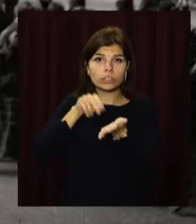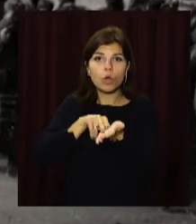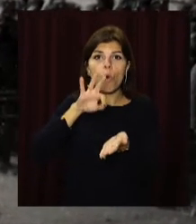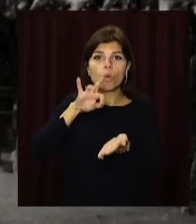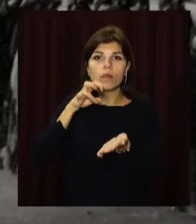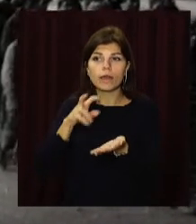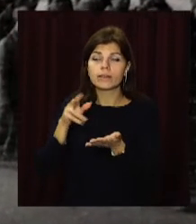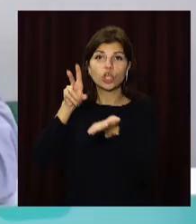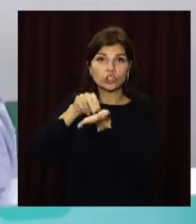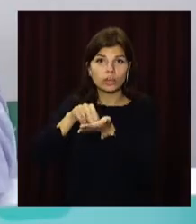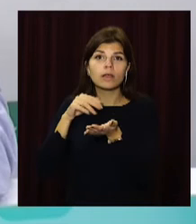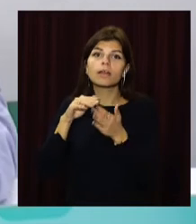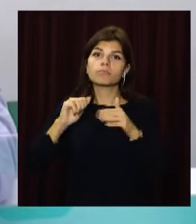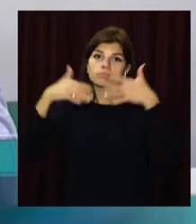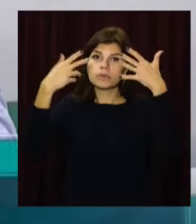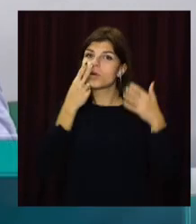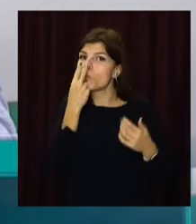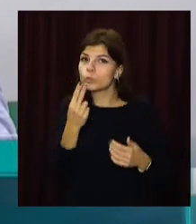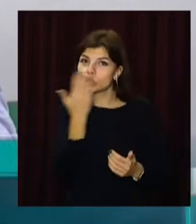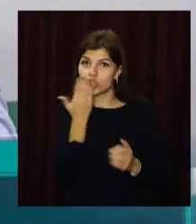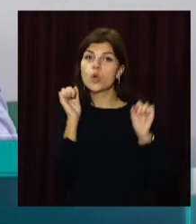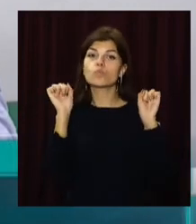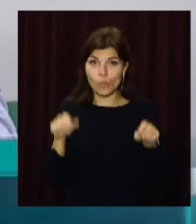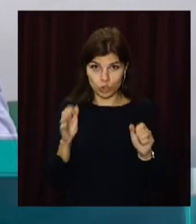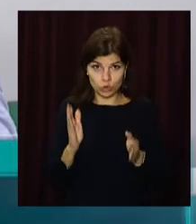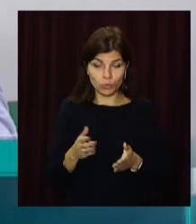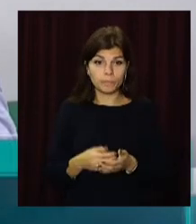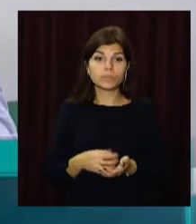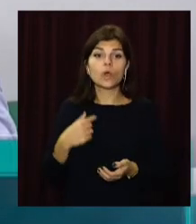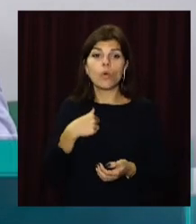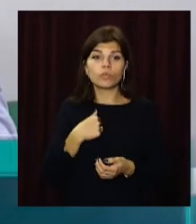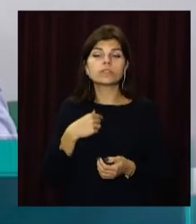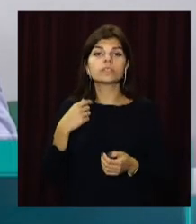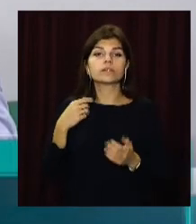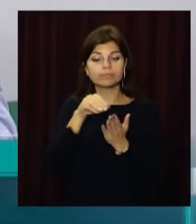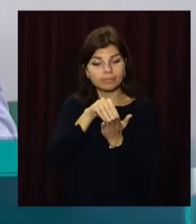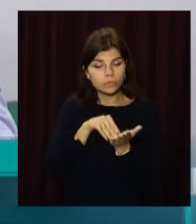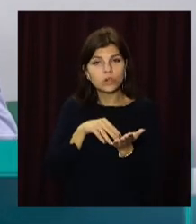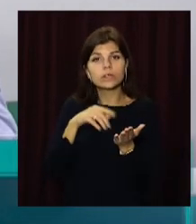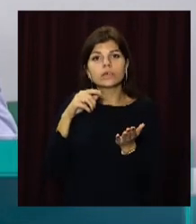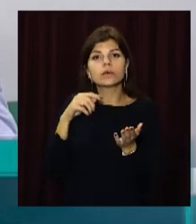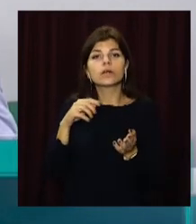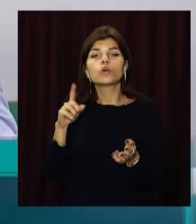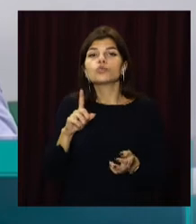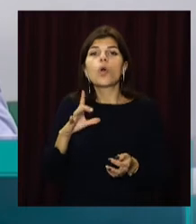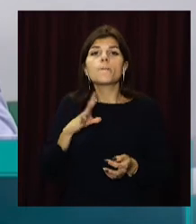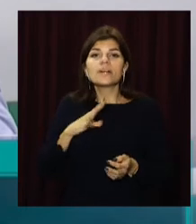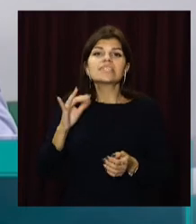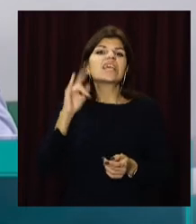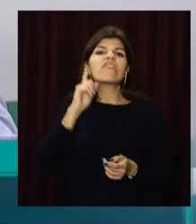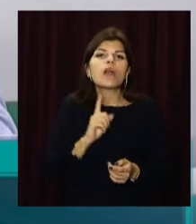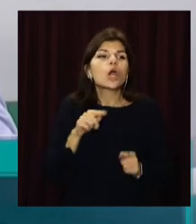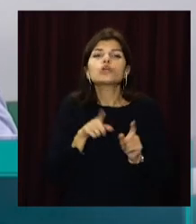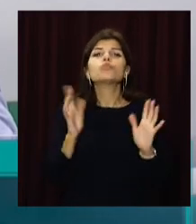онлайн. В нашій збірці відомості про те, що було і з євреями,